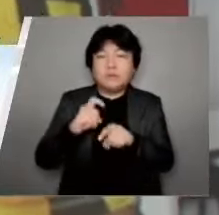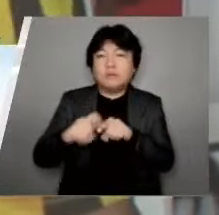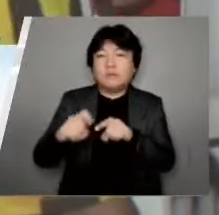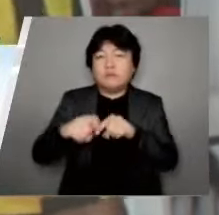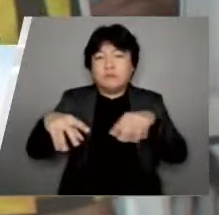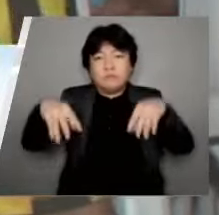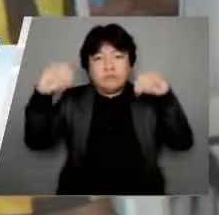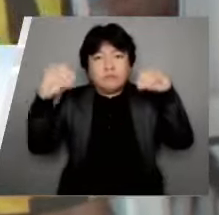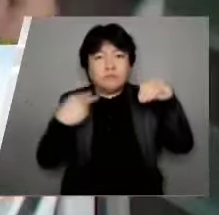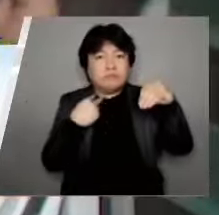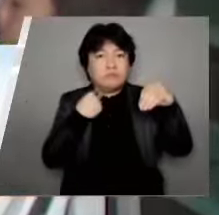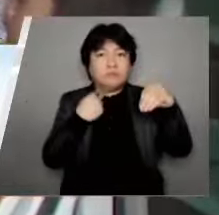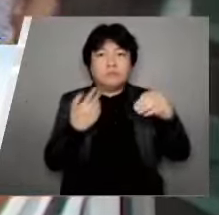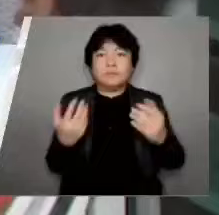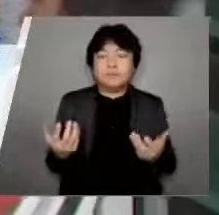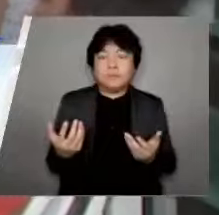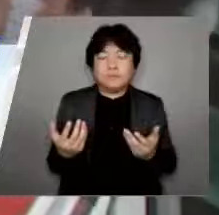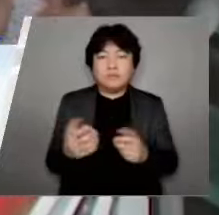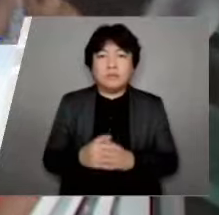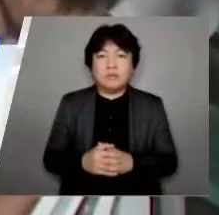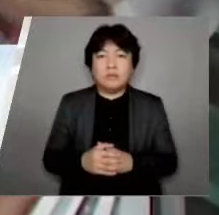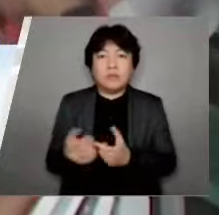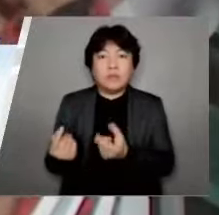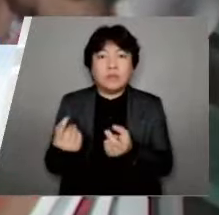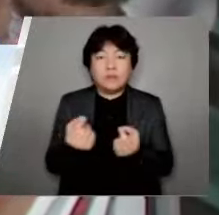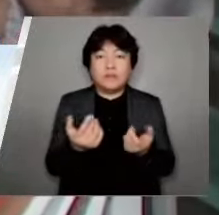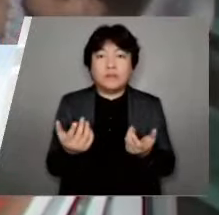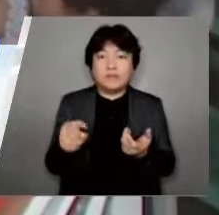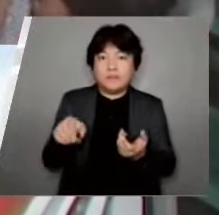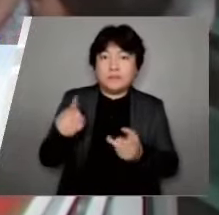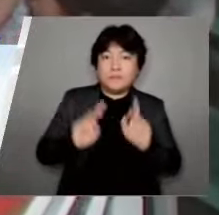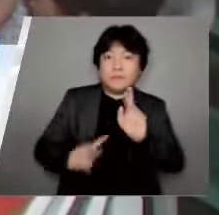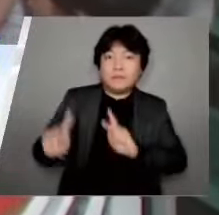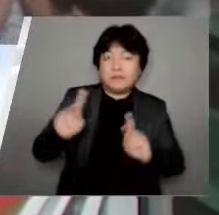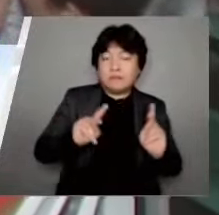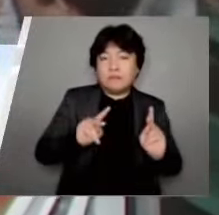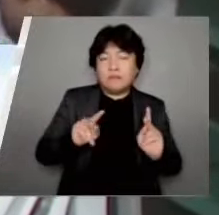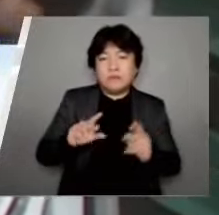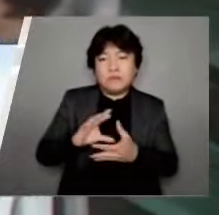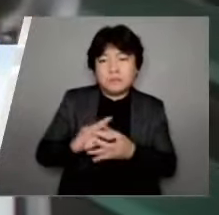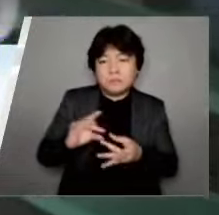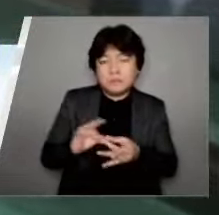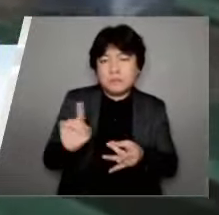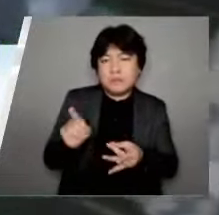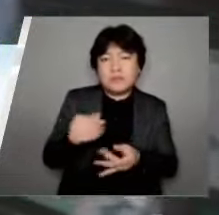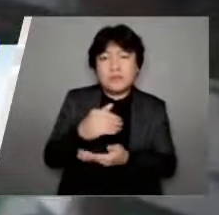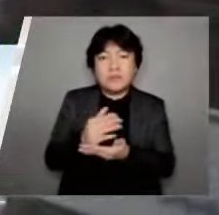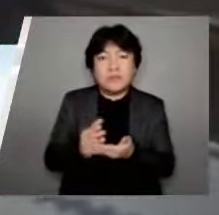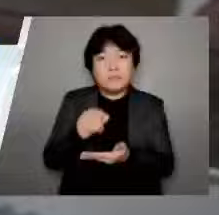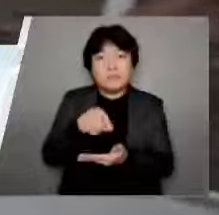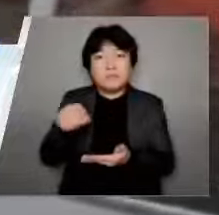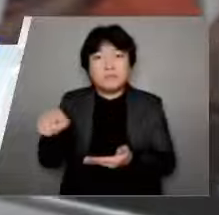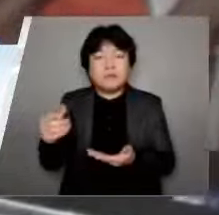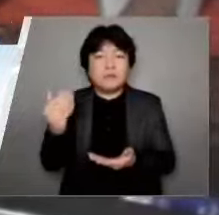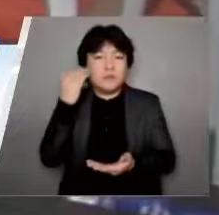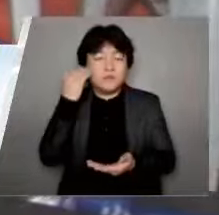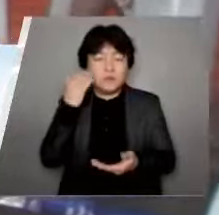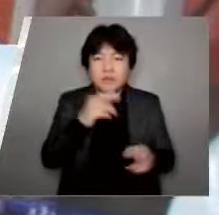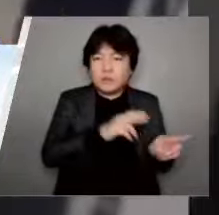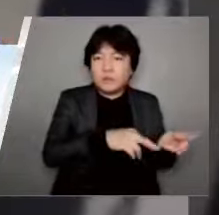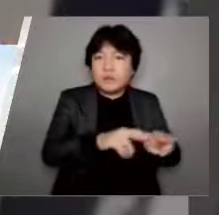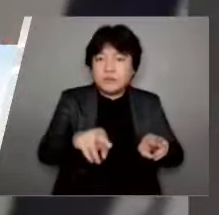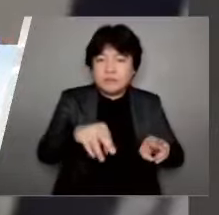evacuation center. Kaya naman nagsaga sa dilim ang mga evacuees. Kwento ng ilang evacuees, ilang sa kanila ay nakatira sa tabing ilog. Ang mga